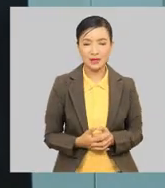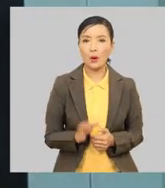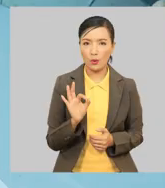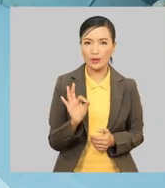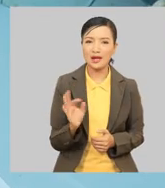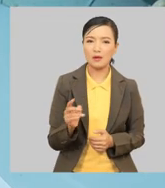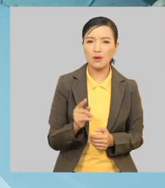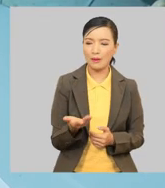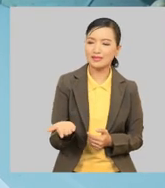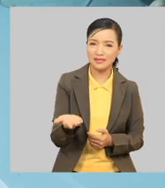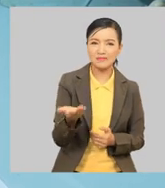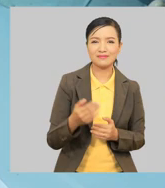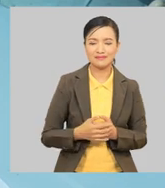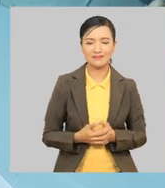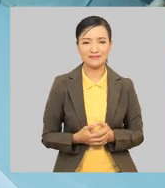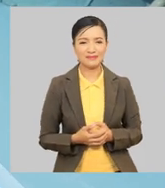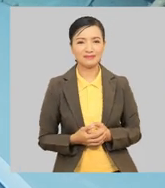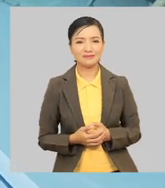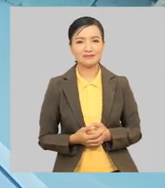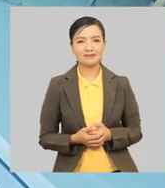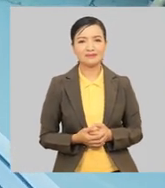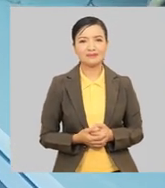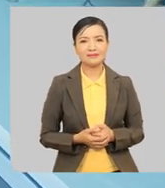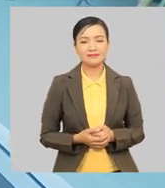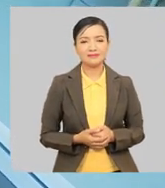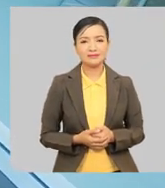5นาที ค่ะ โอเคครับก็ไม่รบกวนแล้ว ได้ค่ะ ครับ